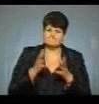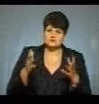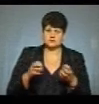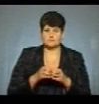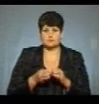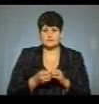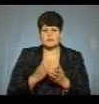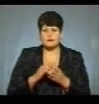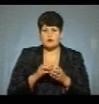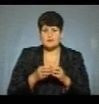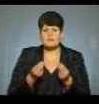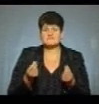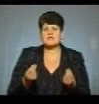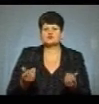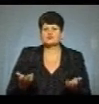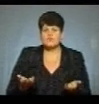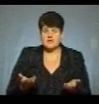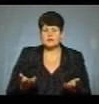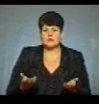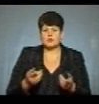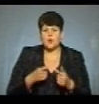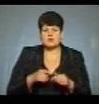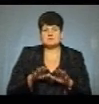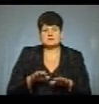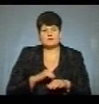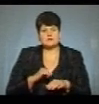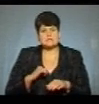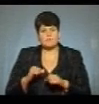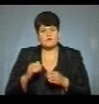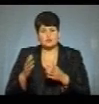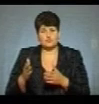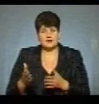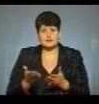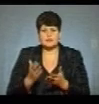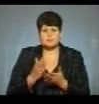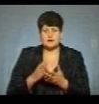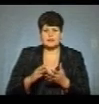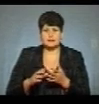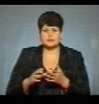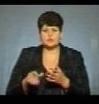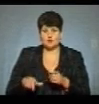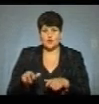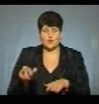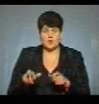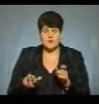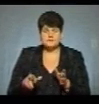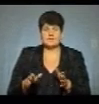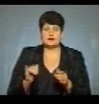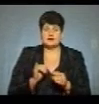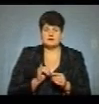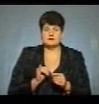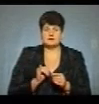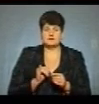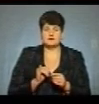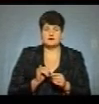тому що ще є проблема фінансування, як і органів місцевого самоврядування, які мають на балансі деякі дороги, і відповідно